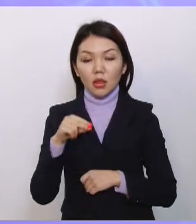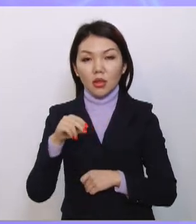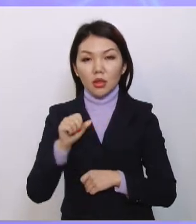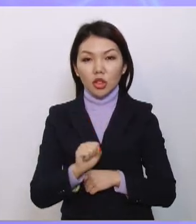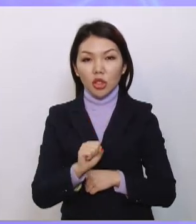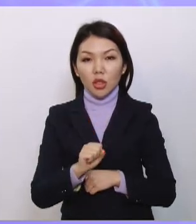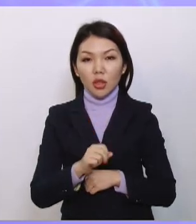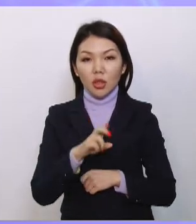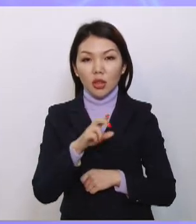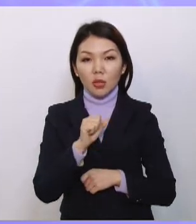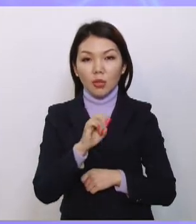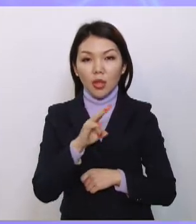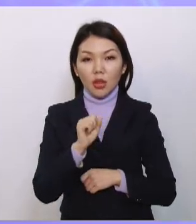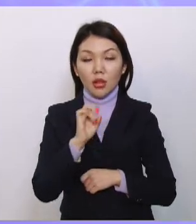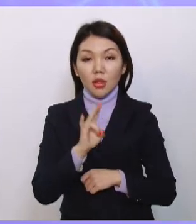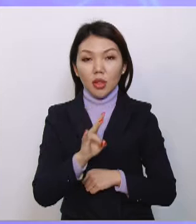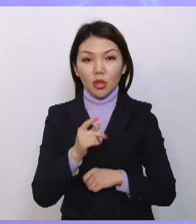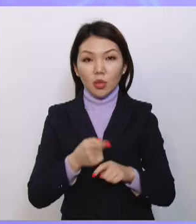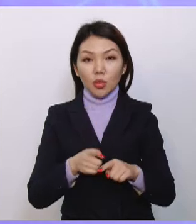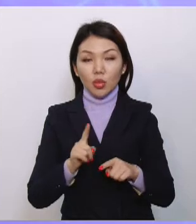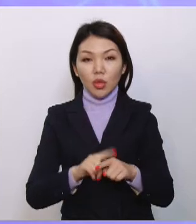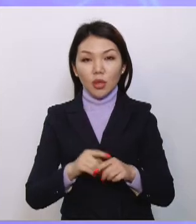Булар жемиштер.